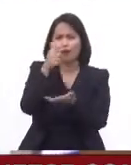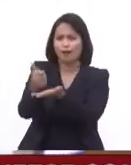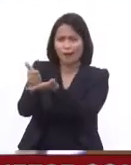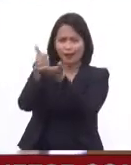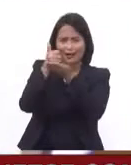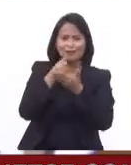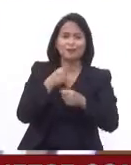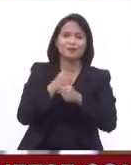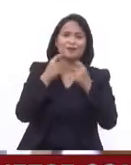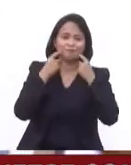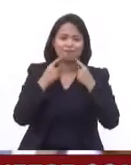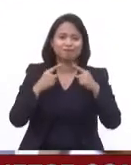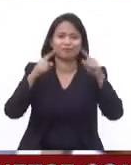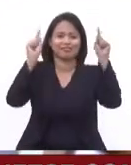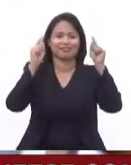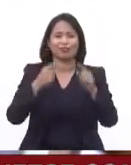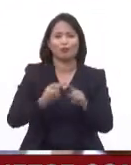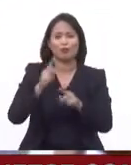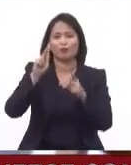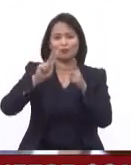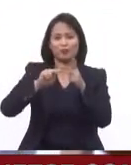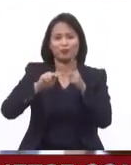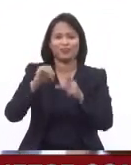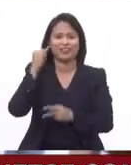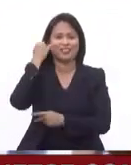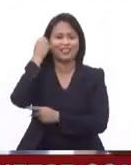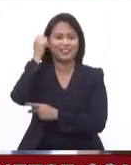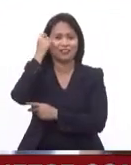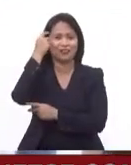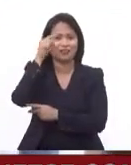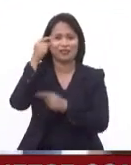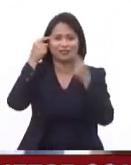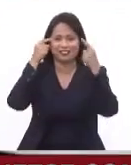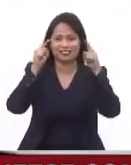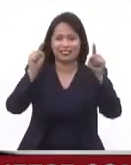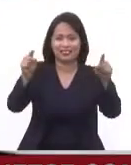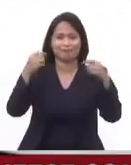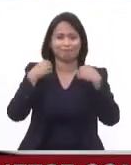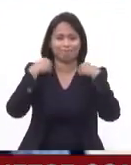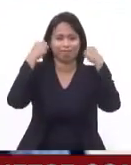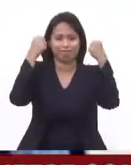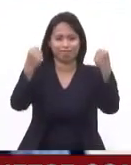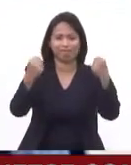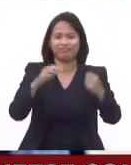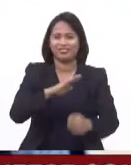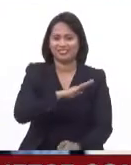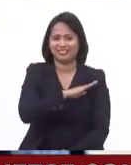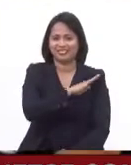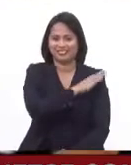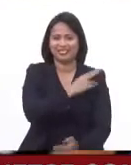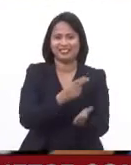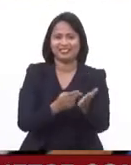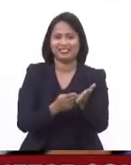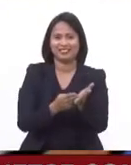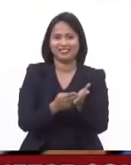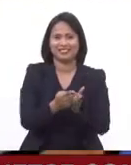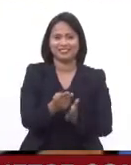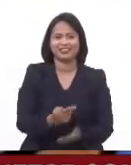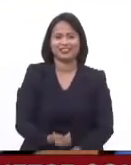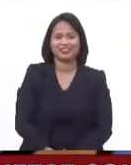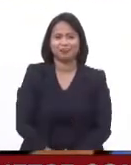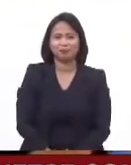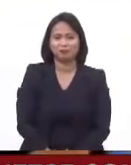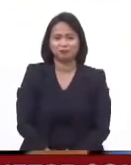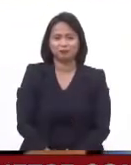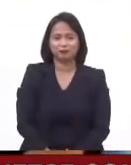matagumpay na bakunahan. Mula sa Pangasinan, Jason Sarmiento para sa Mata ng Agila. Matatag. Matapak. Matapat.